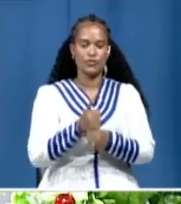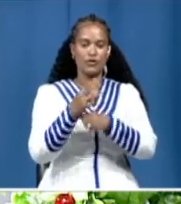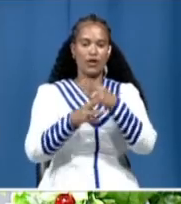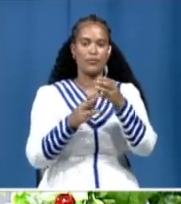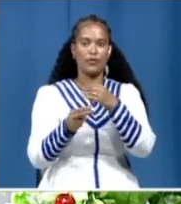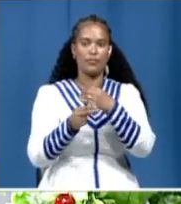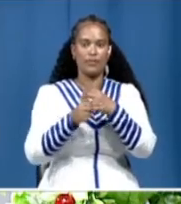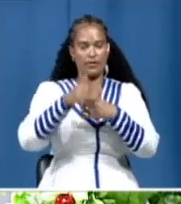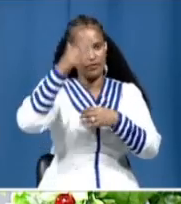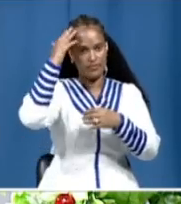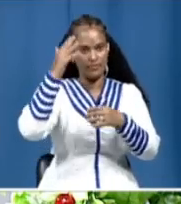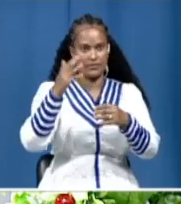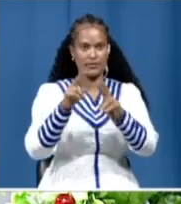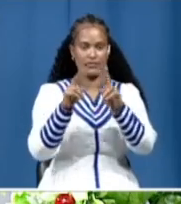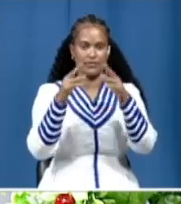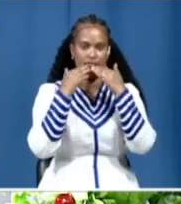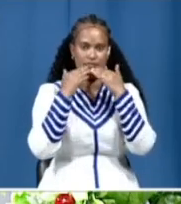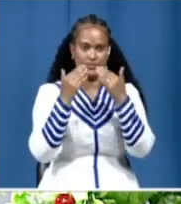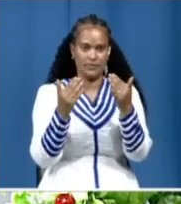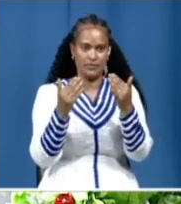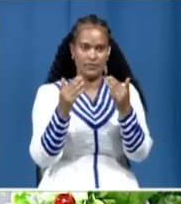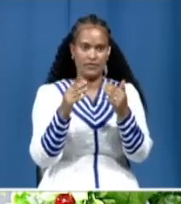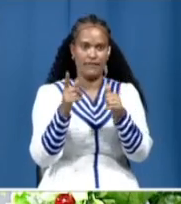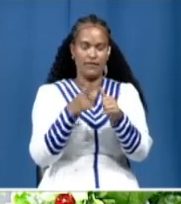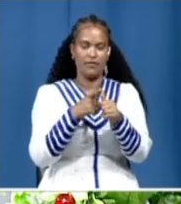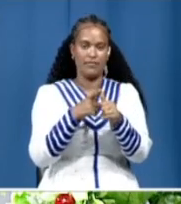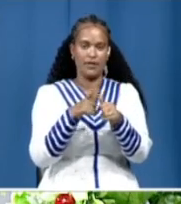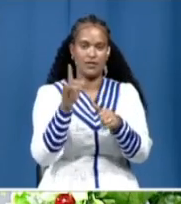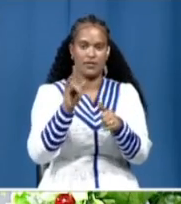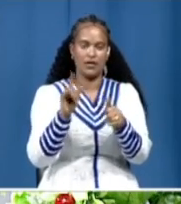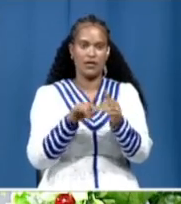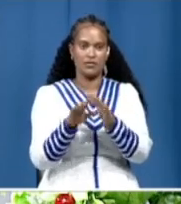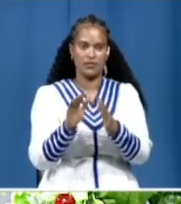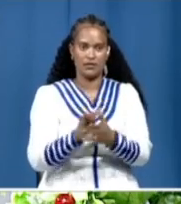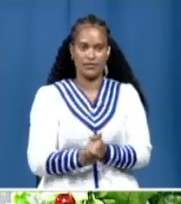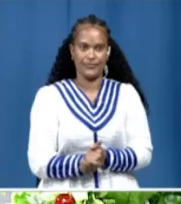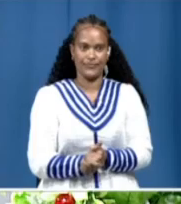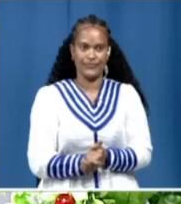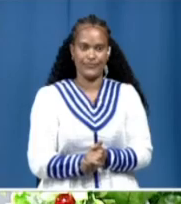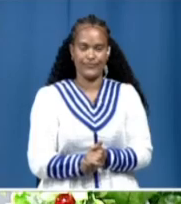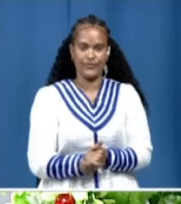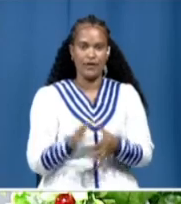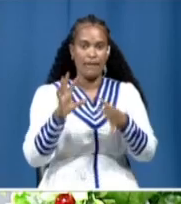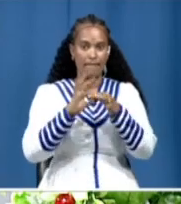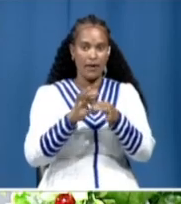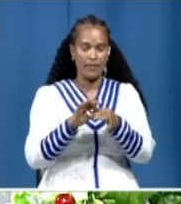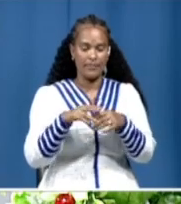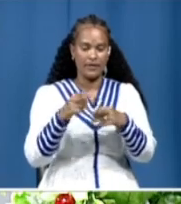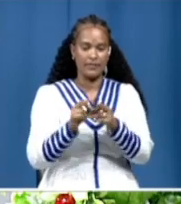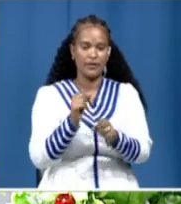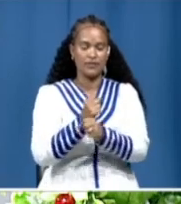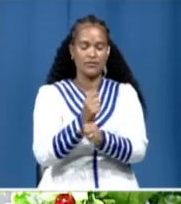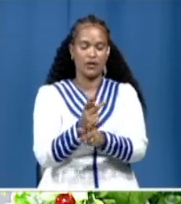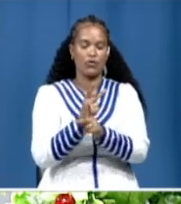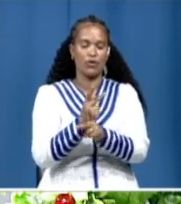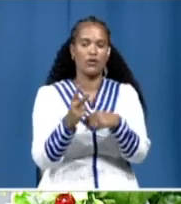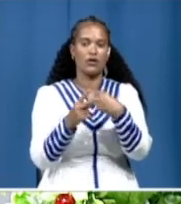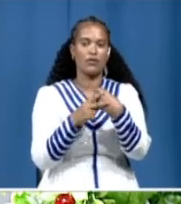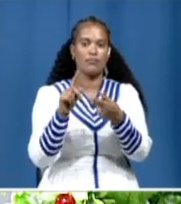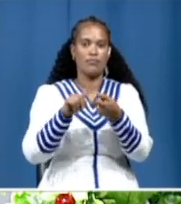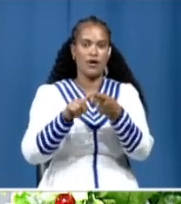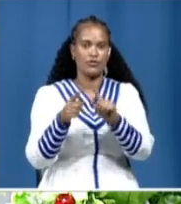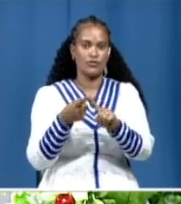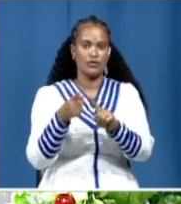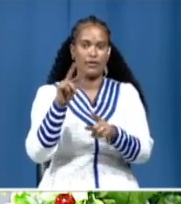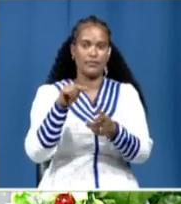ንስፖንሰርና ዓለምለኻዊ ባንክ ኣንበሳ ኣዚና ነመስግን። ናፍቲ ፈላማይ ዜና ይክሰገር። ማሕበር ሕብረት ስራሕ ዕቋርን ልቓሕን ንመሓዙት